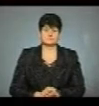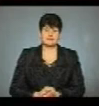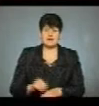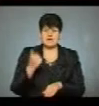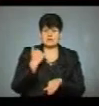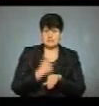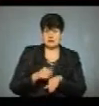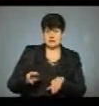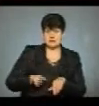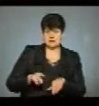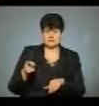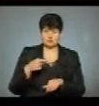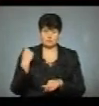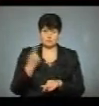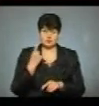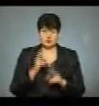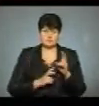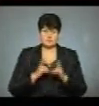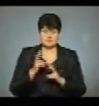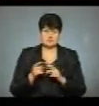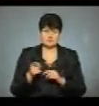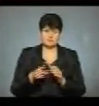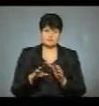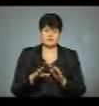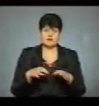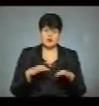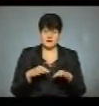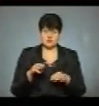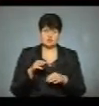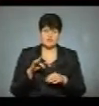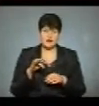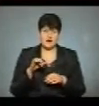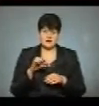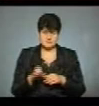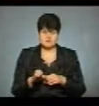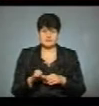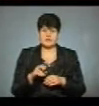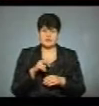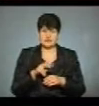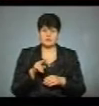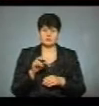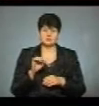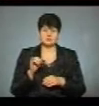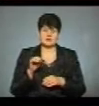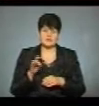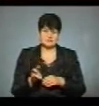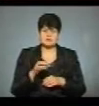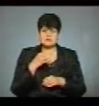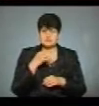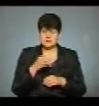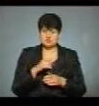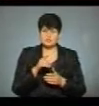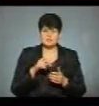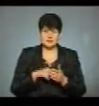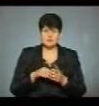Генеральна директорка Тернопільського обласного підприємства «Тернопільавтотранс», якому належить приміщення автостанції, Лілія Бутрин телефоном повідомила, що